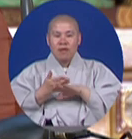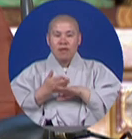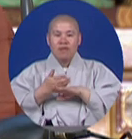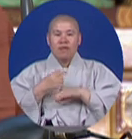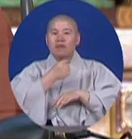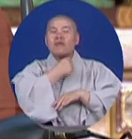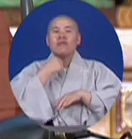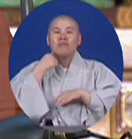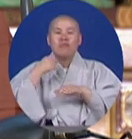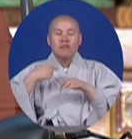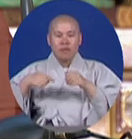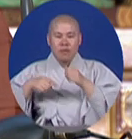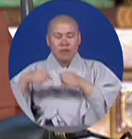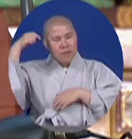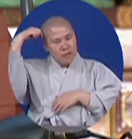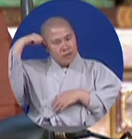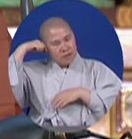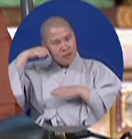다르고 다르죠.